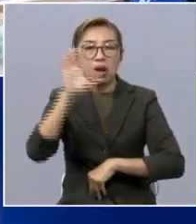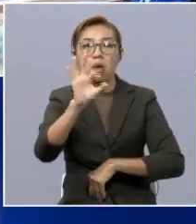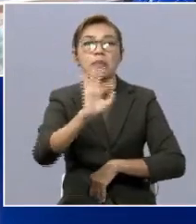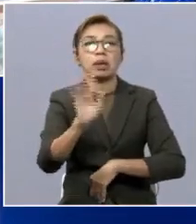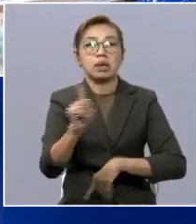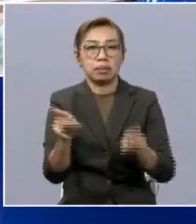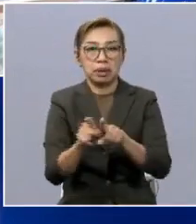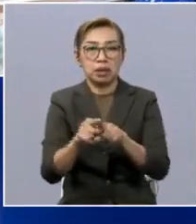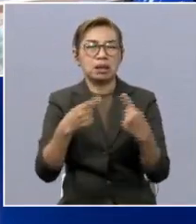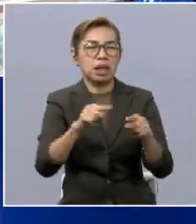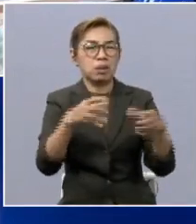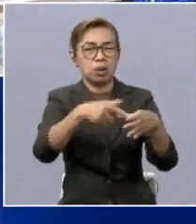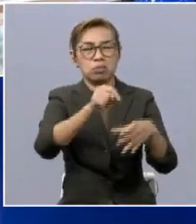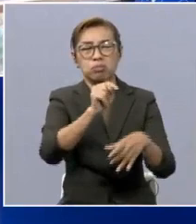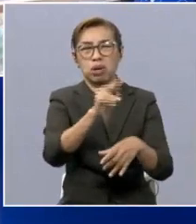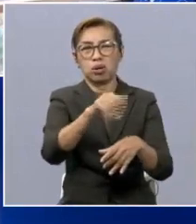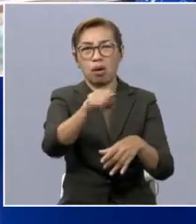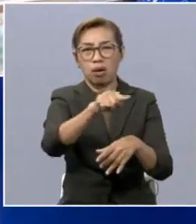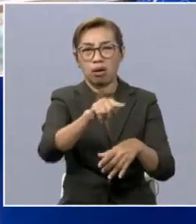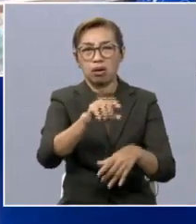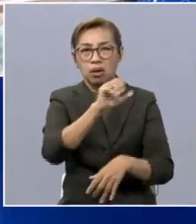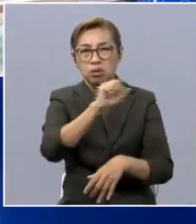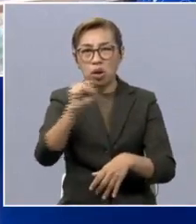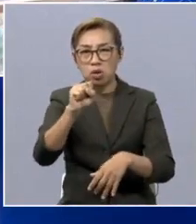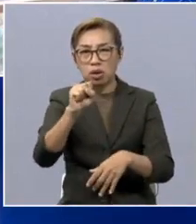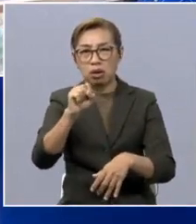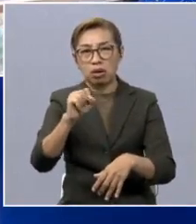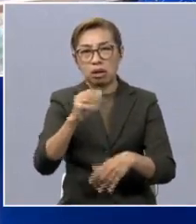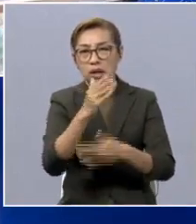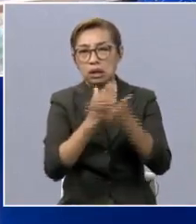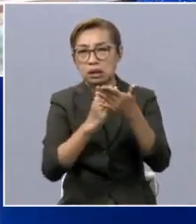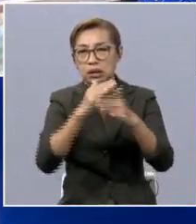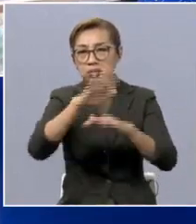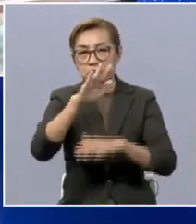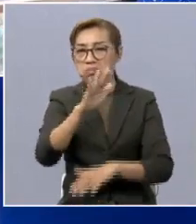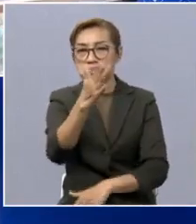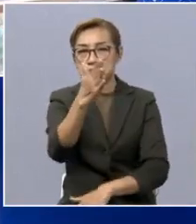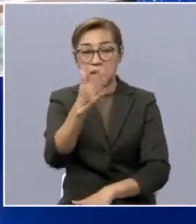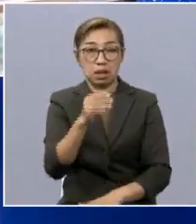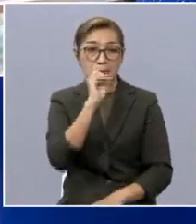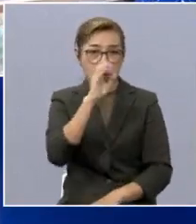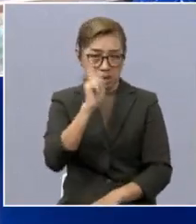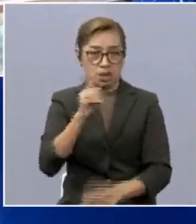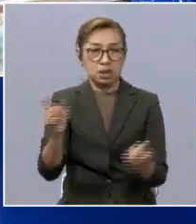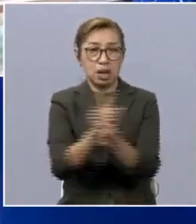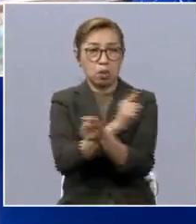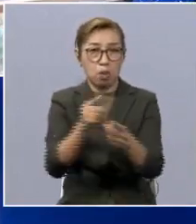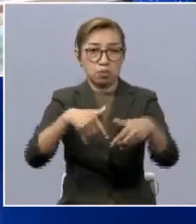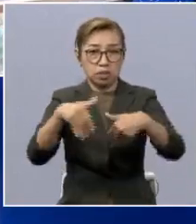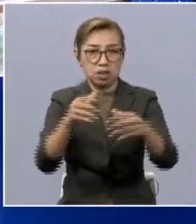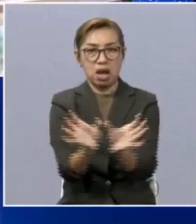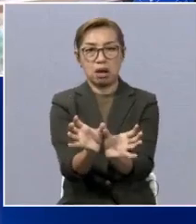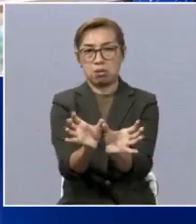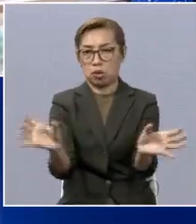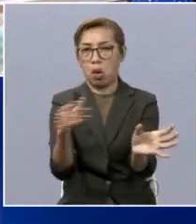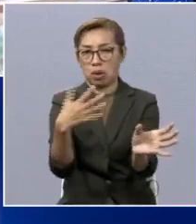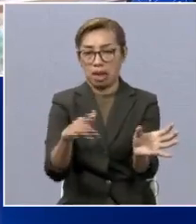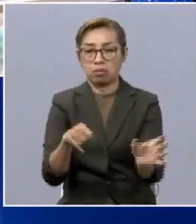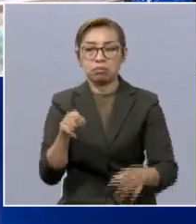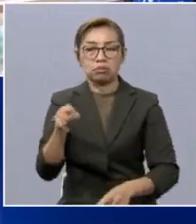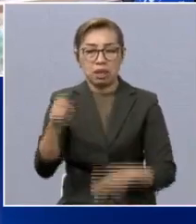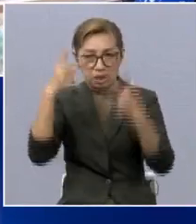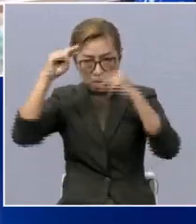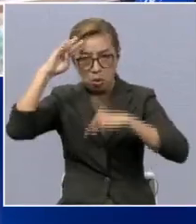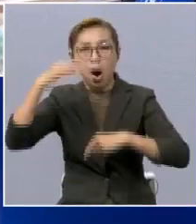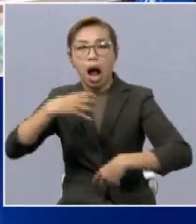ด์เกินครึ่งแน่นะฮะคุณเสรีเนี่ยบอกว่าขณะนี้สังคมแบ่งเป็น2ฝ่ายคือฝ่ายที่เอาพลเอกประยุทธ์ไม่เอาพลเอกประยุทธ์